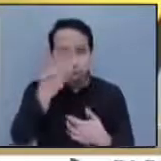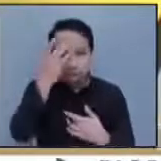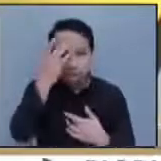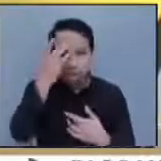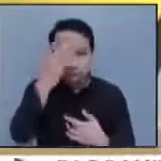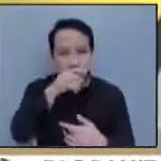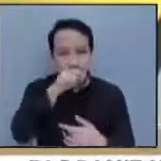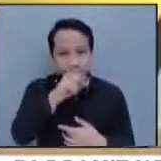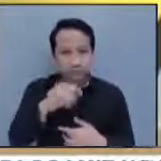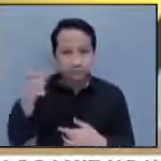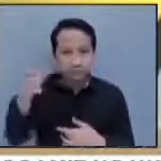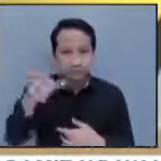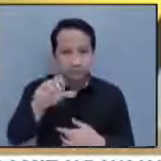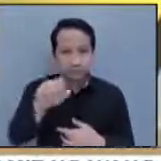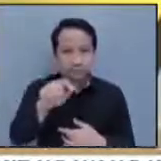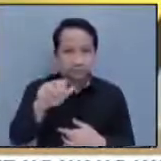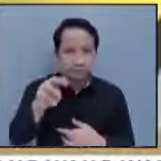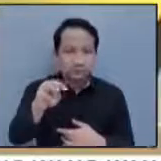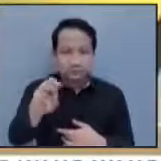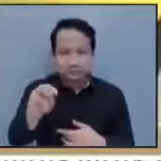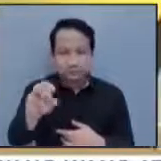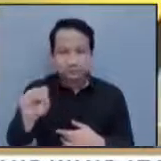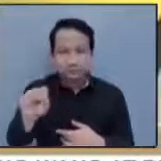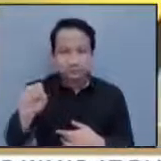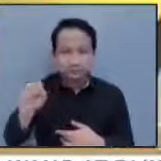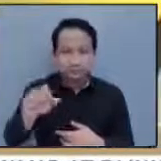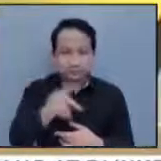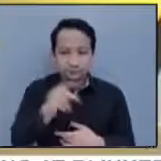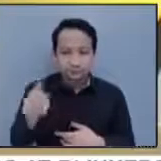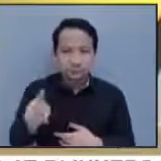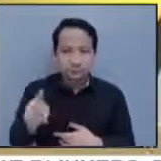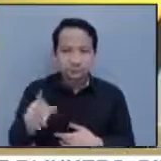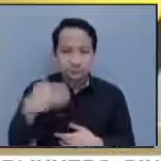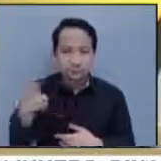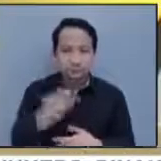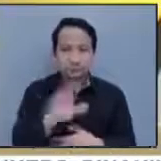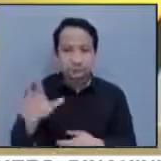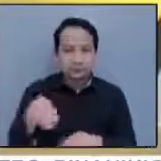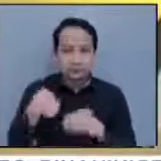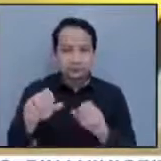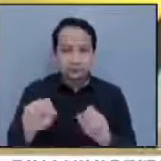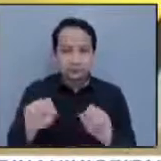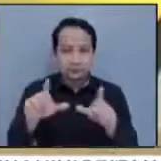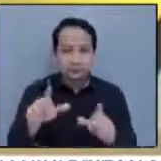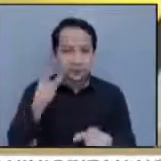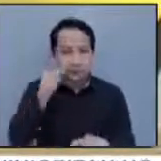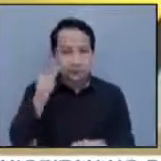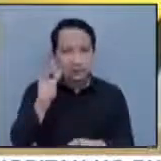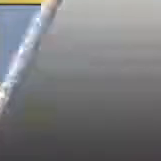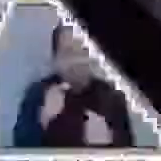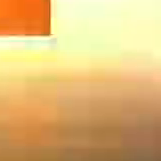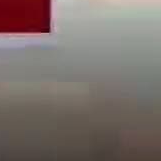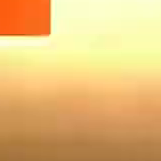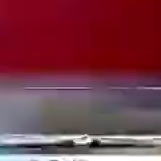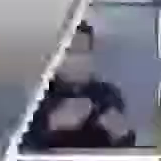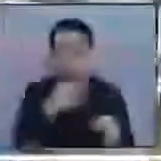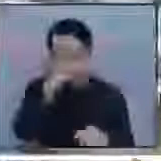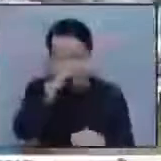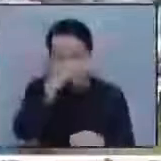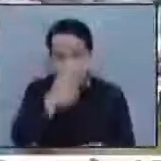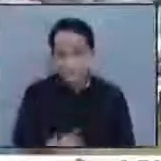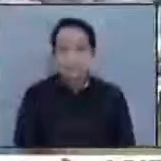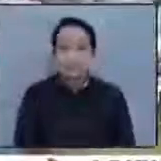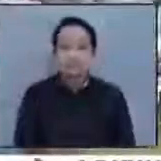Tomas, Pampanga. Nasa Tandang Sora Market si Luisa Erispe live. Luisa, kamusta ang bentahan ng manok dyan?